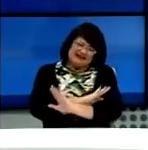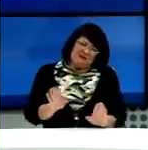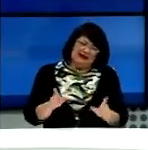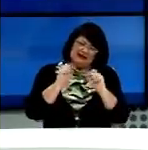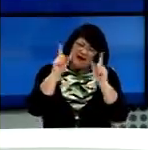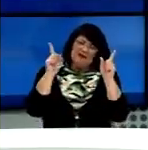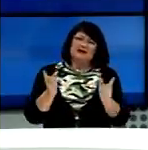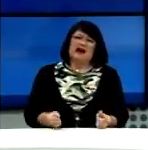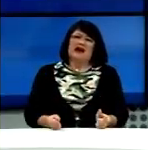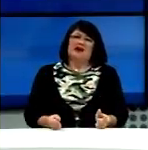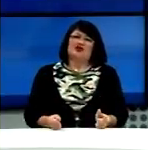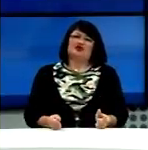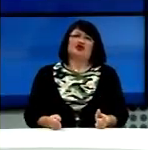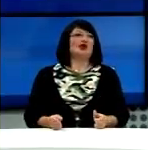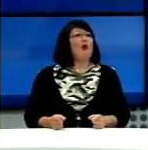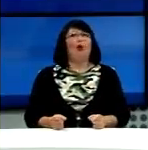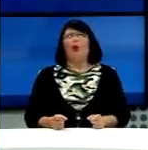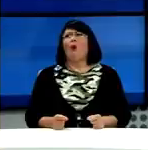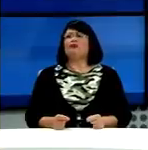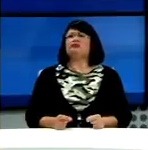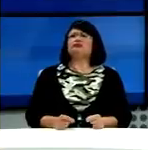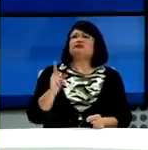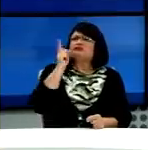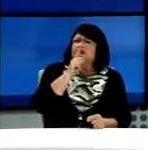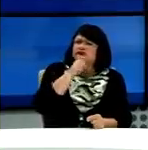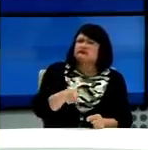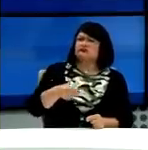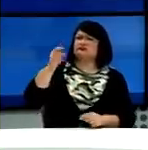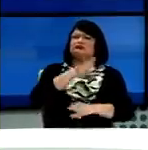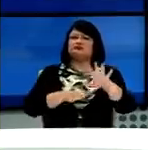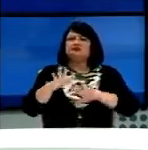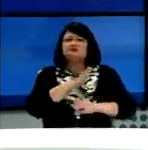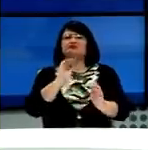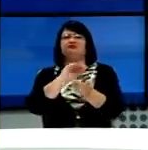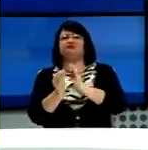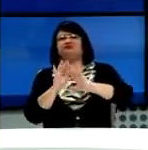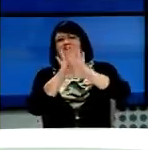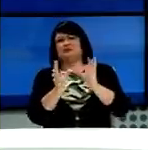επιτέλους το κυνήγι μαγισσών και το κυνήγι της εξαπάτησης.